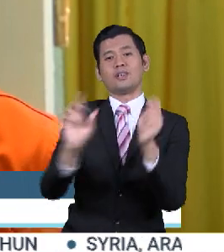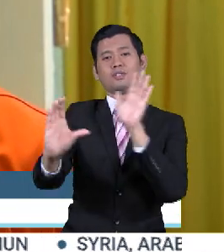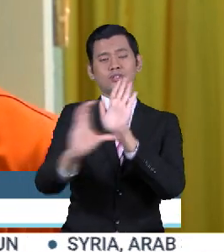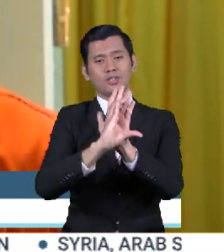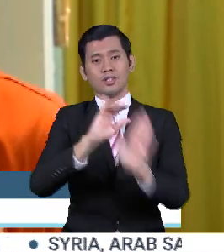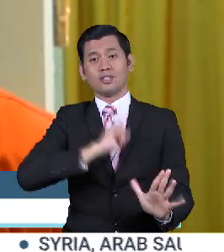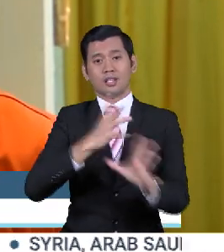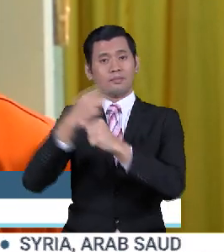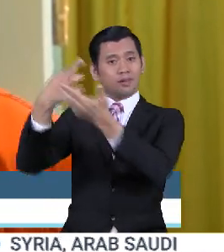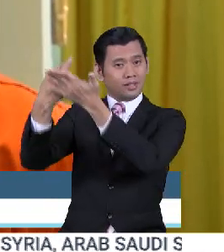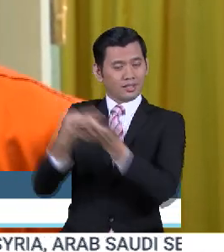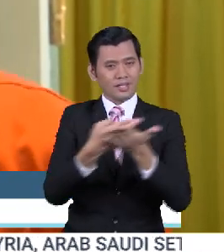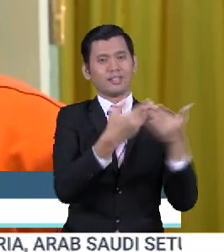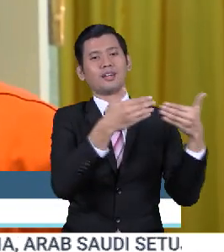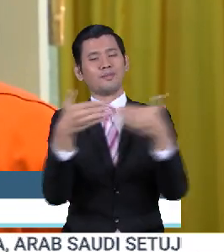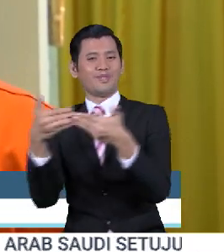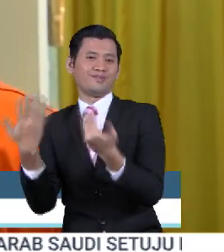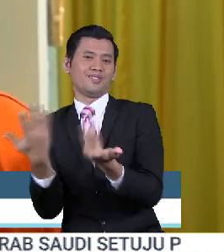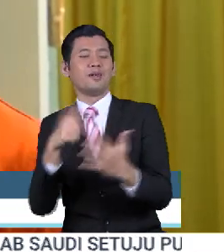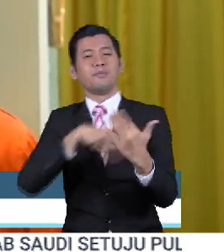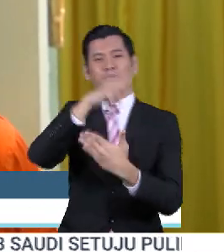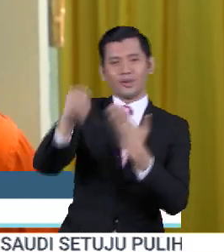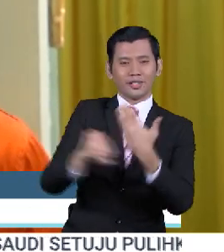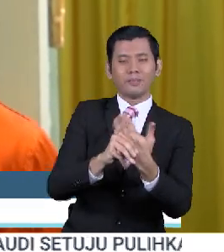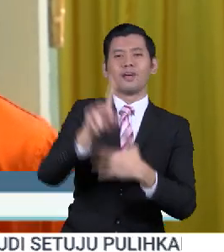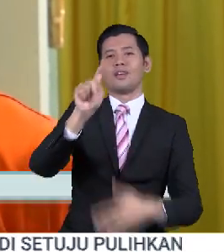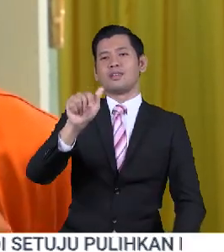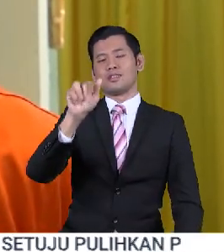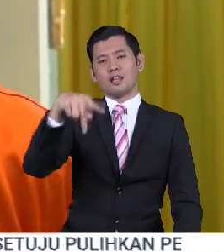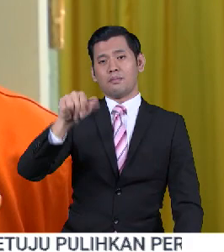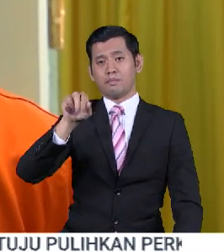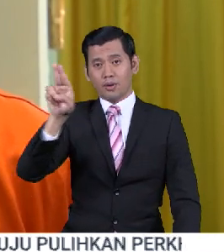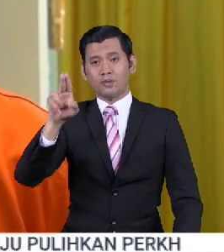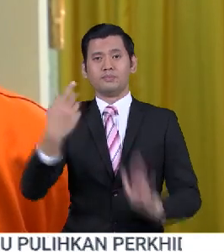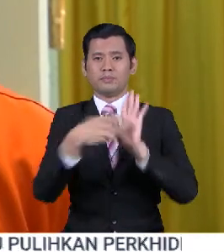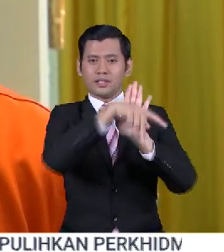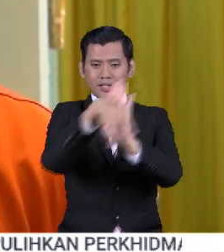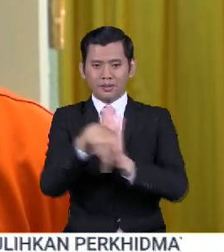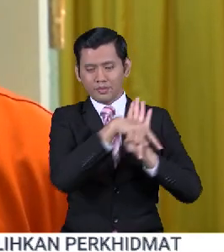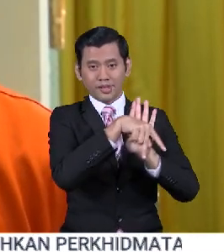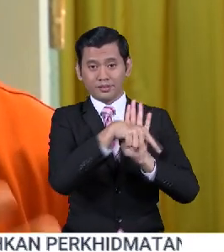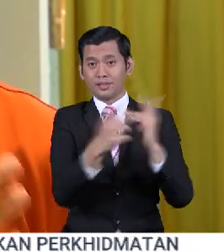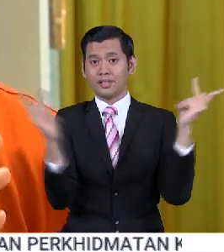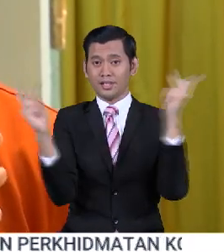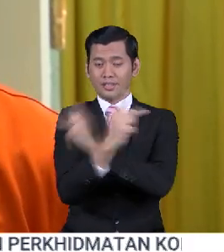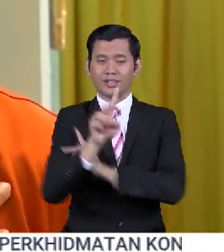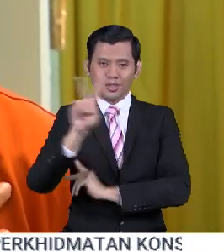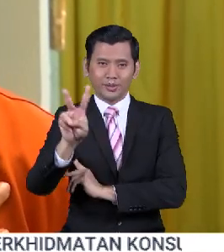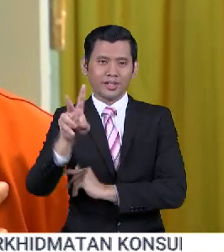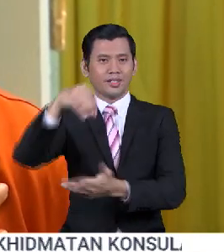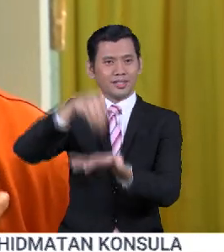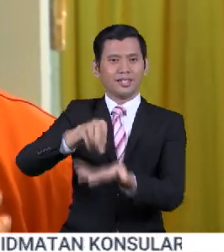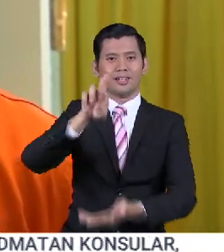dapat rezeki untuk sambung lagi Tapau Show di RTM untuk season yang kali kedua, siri yang kedua ni. Saya